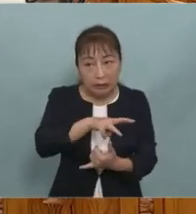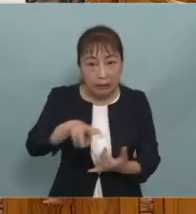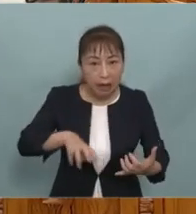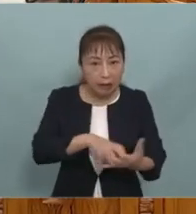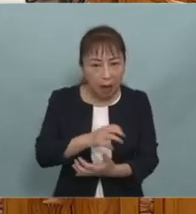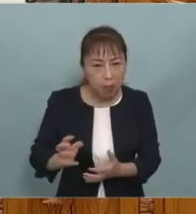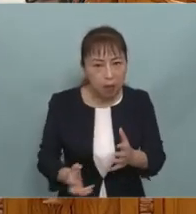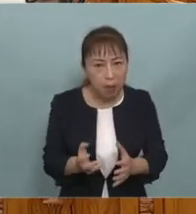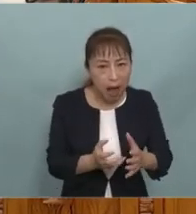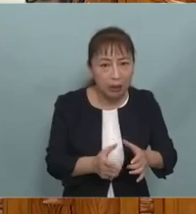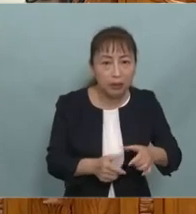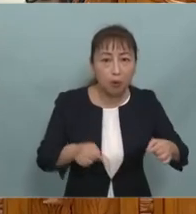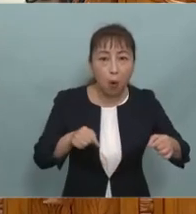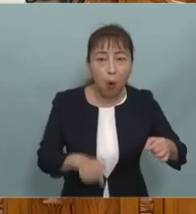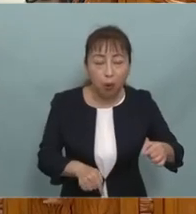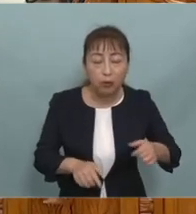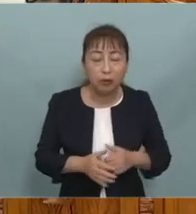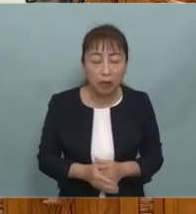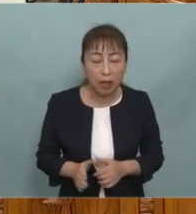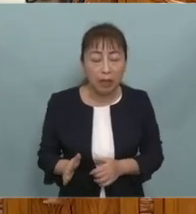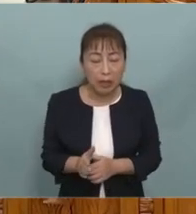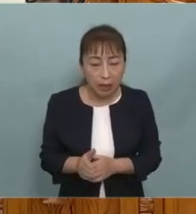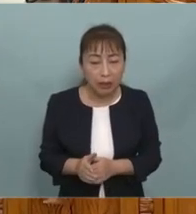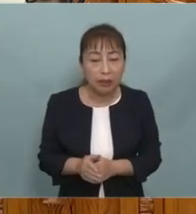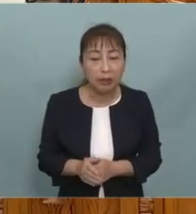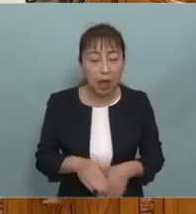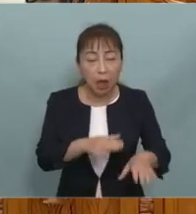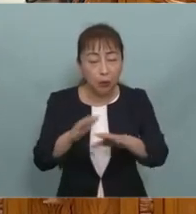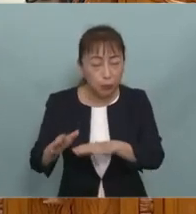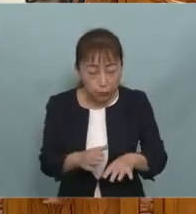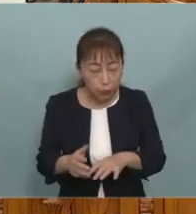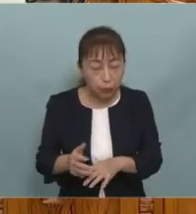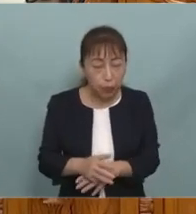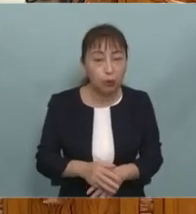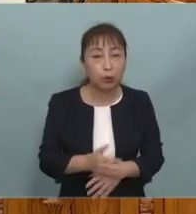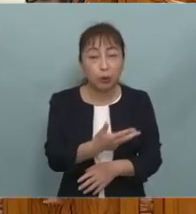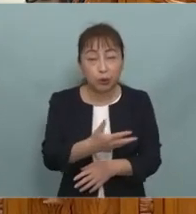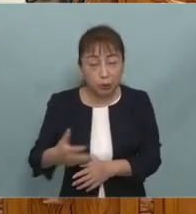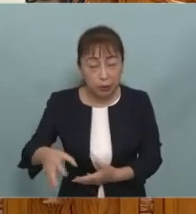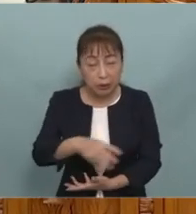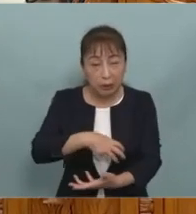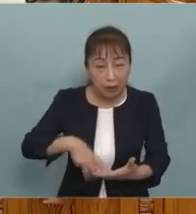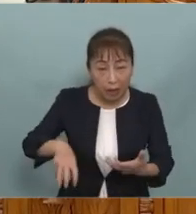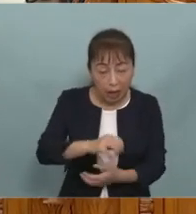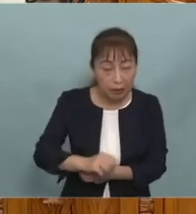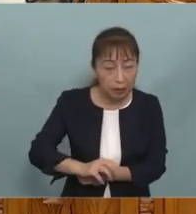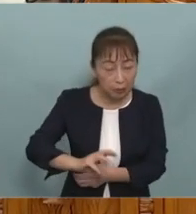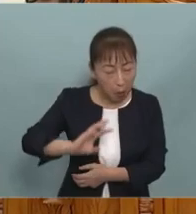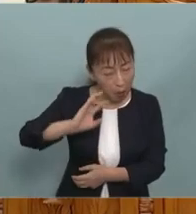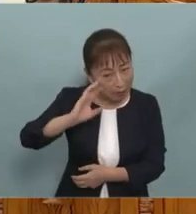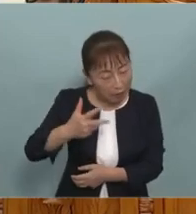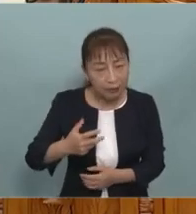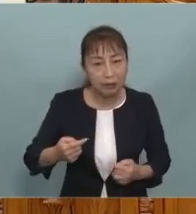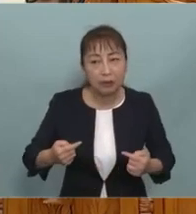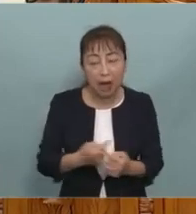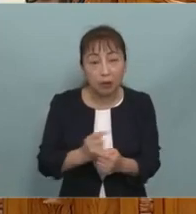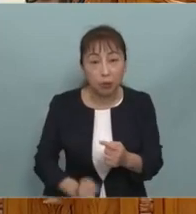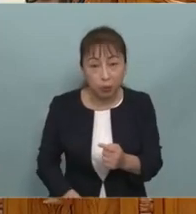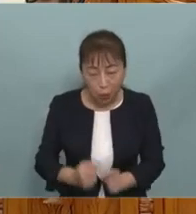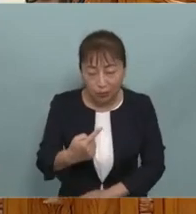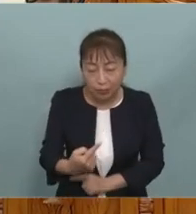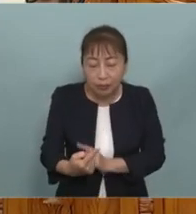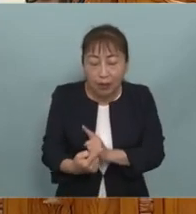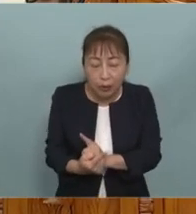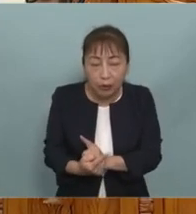近年のさらなる風水具合の頻発化に早急に対処できる